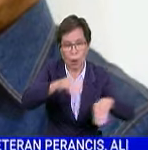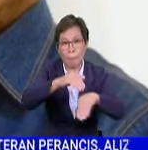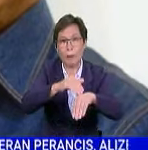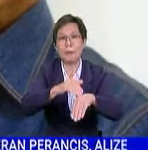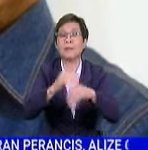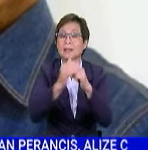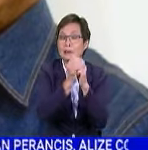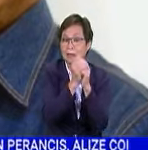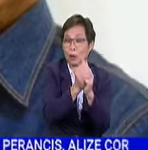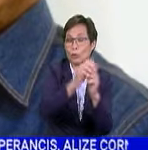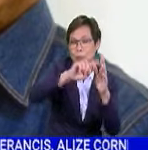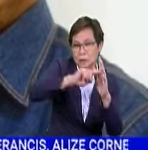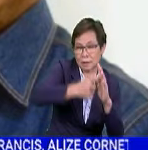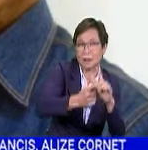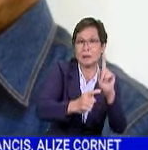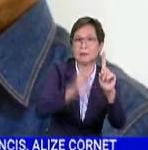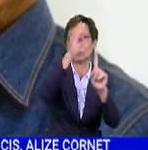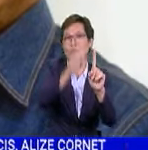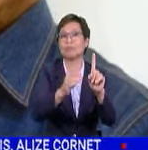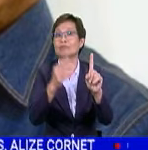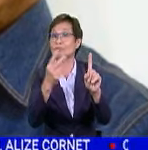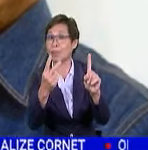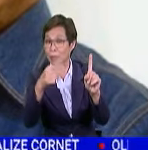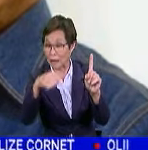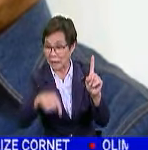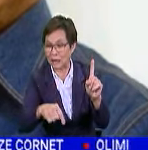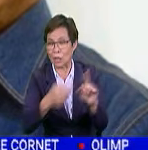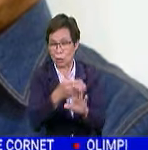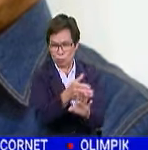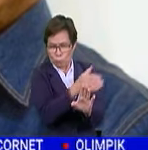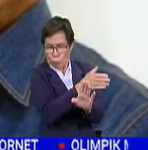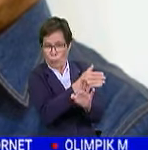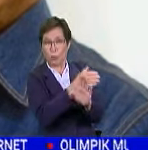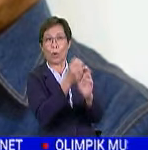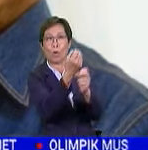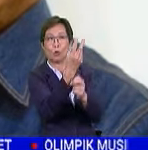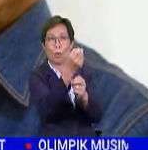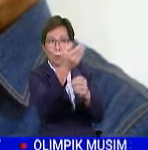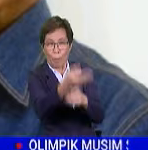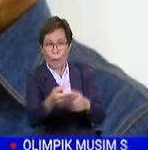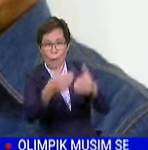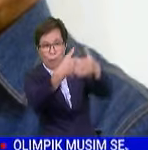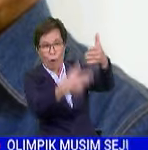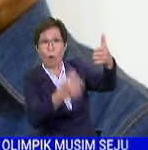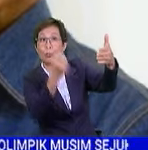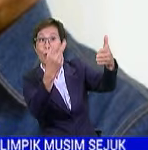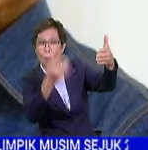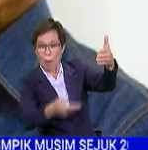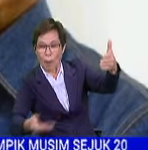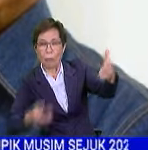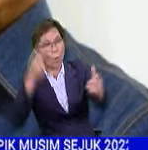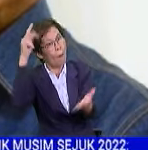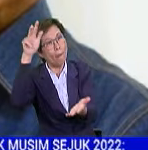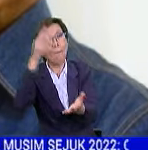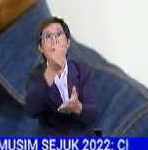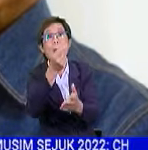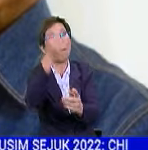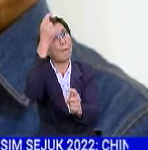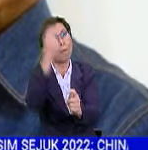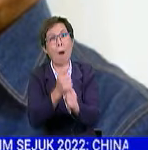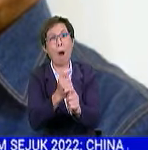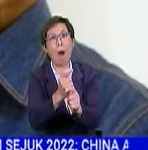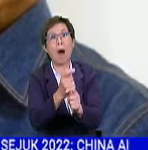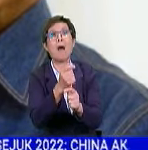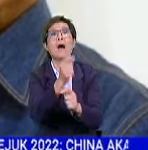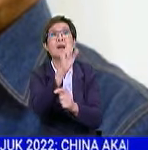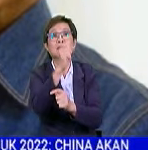tersebut yang bermula 1 Februari ini. Sebelum ini, sebanyak 12 jenis barangan telah ditentukan harga maksimumnya di bawah